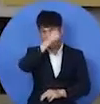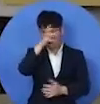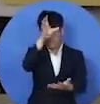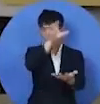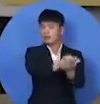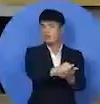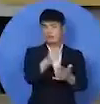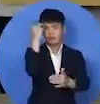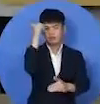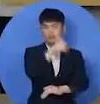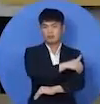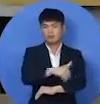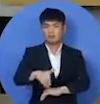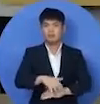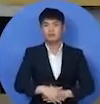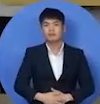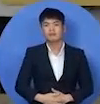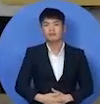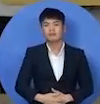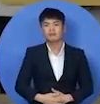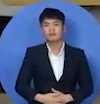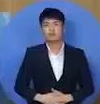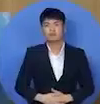반영 요구사업을 확정하게 될 예정입니다.